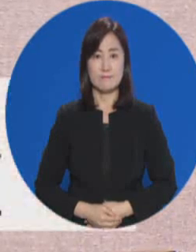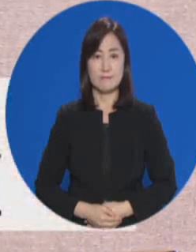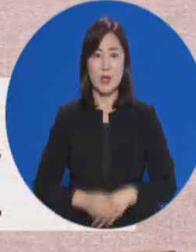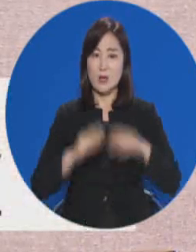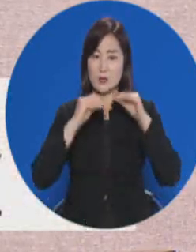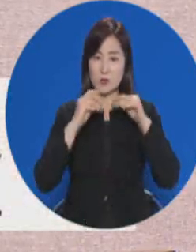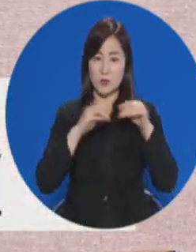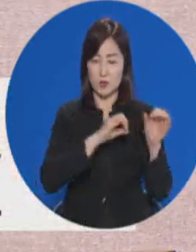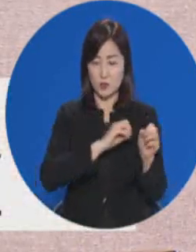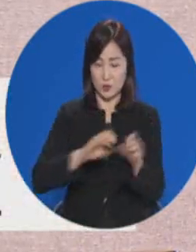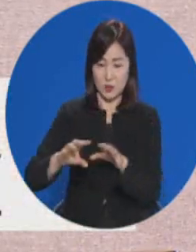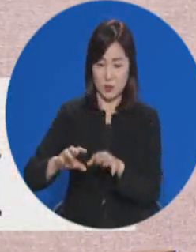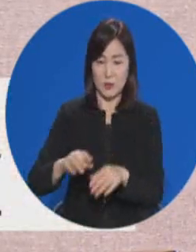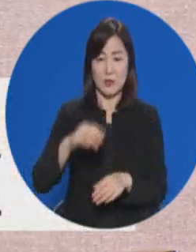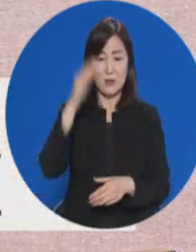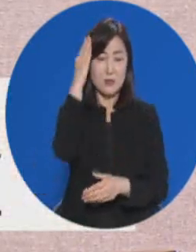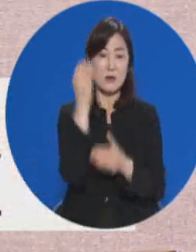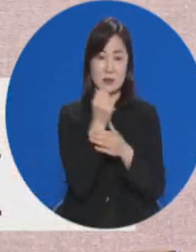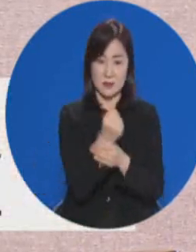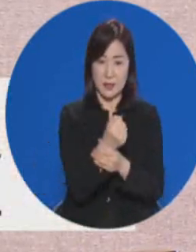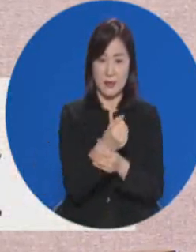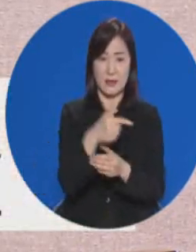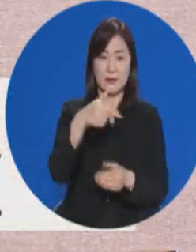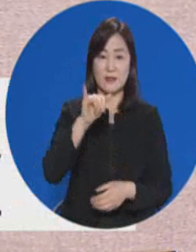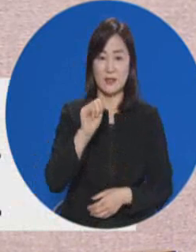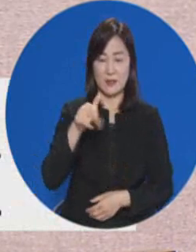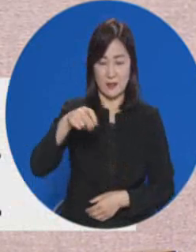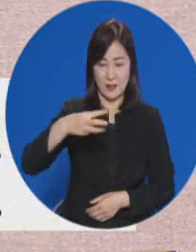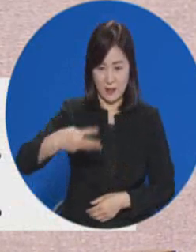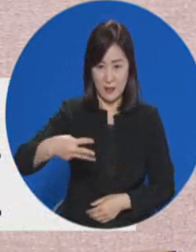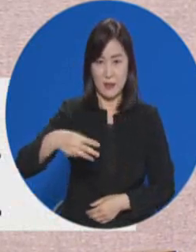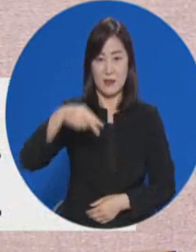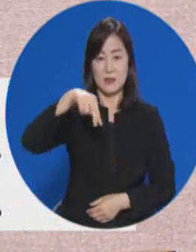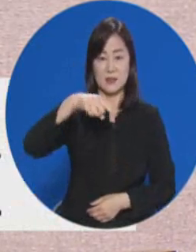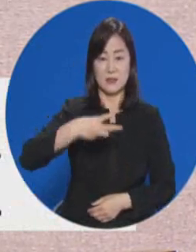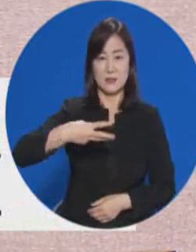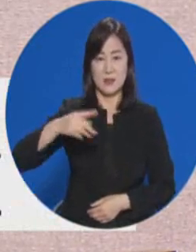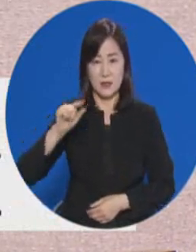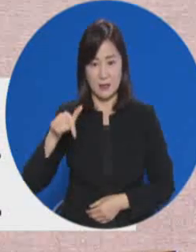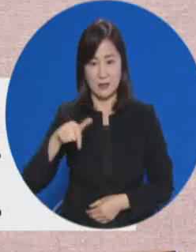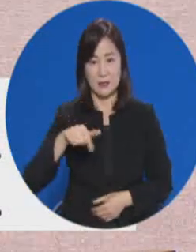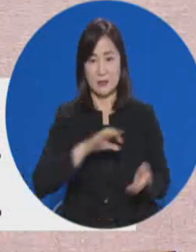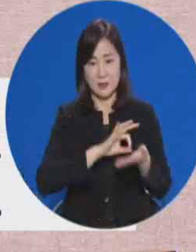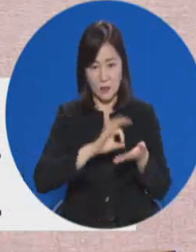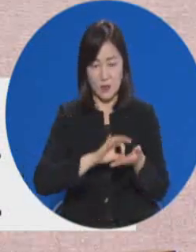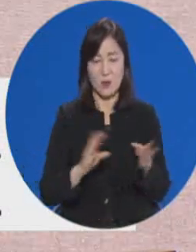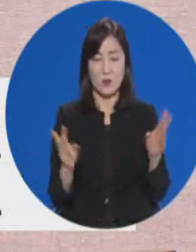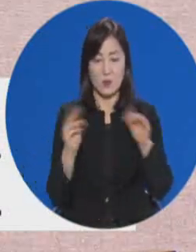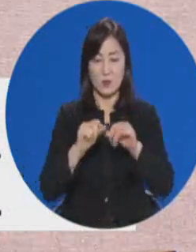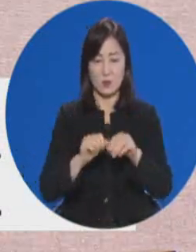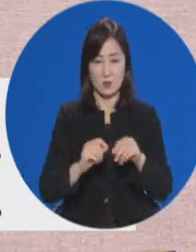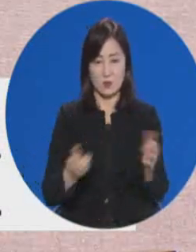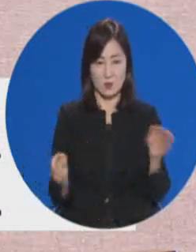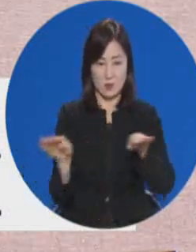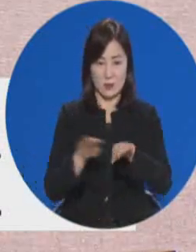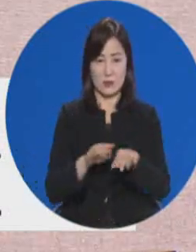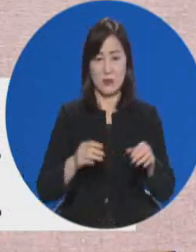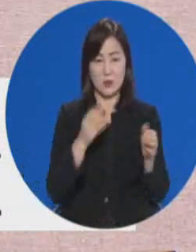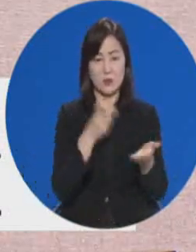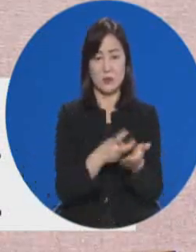준설토 투기장의 석탄, 페로니켈, 고로슬래브 등을 이용한 복도 작업이 규정에 따라